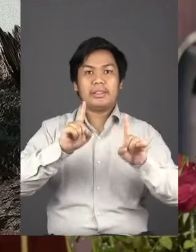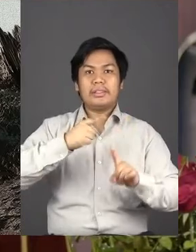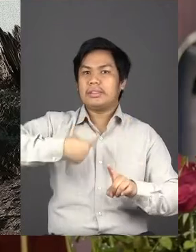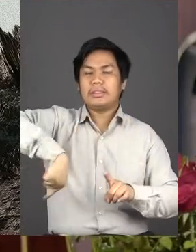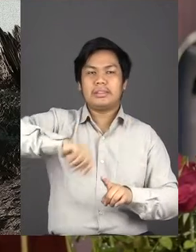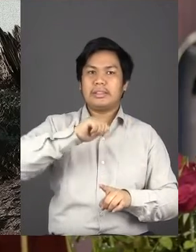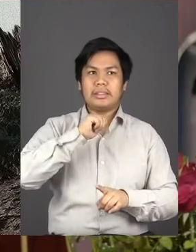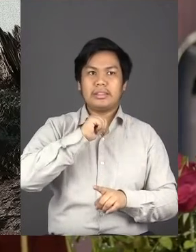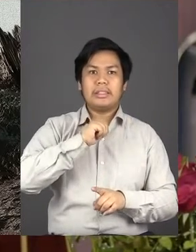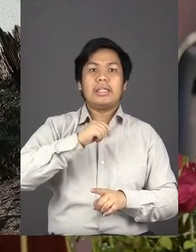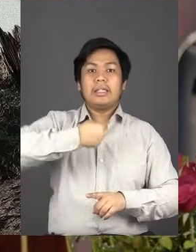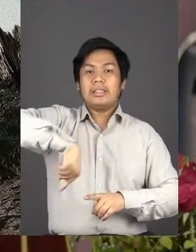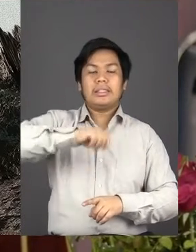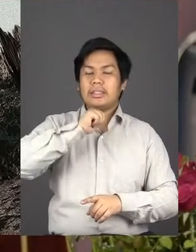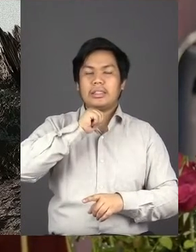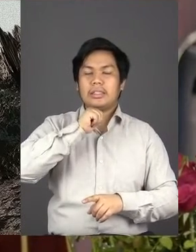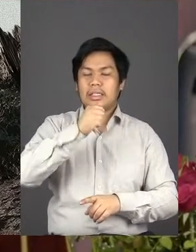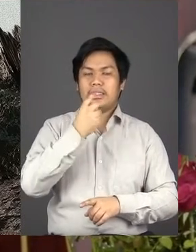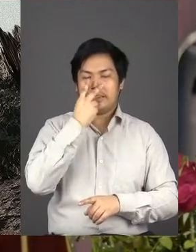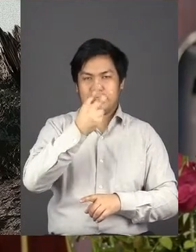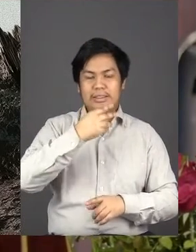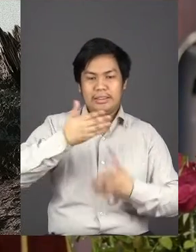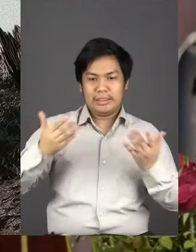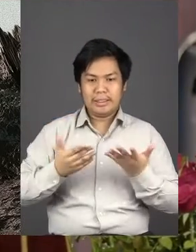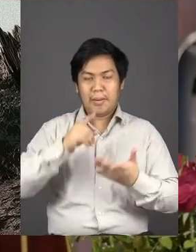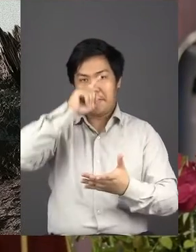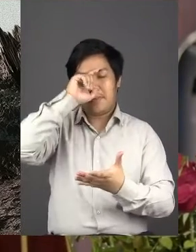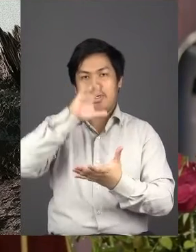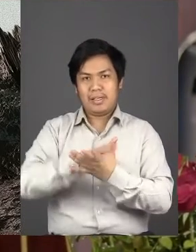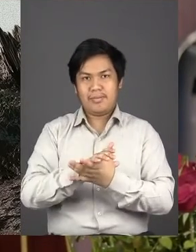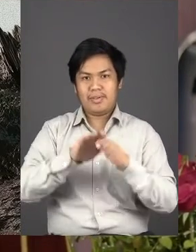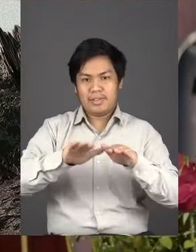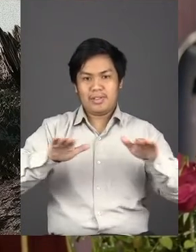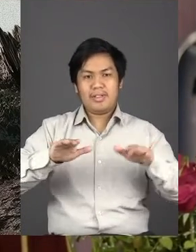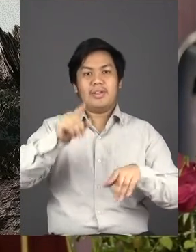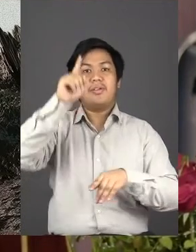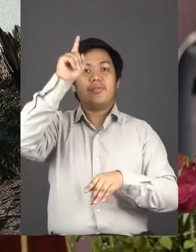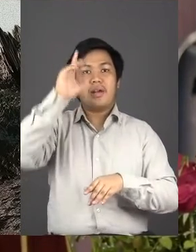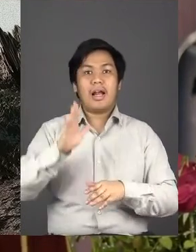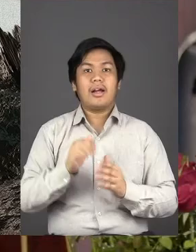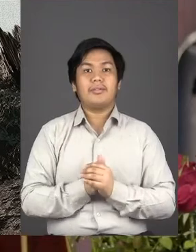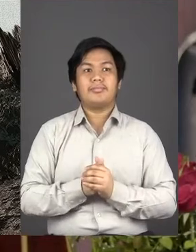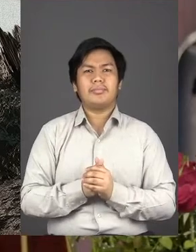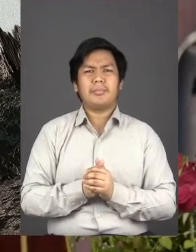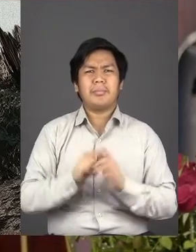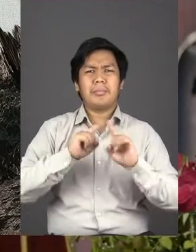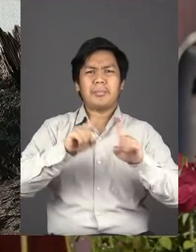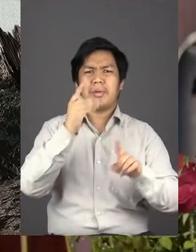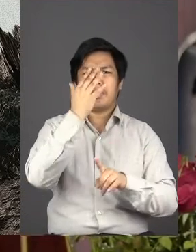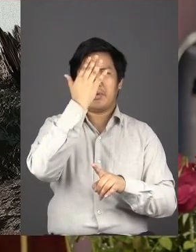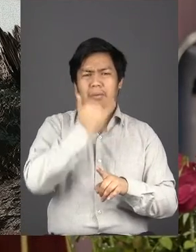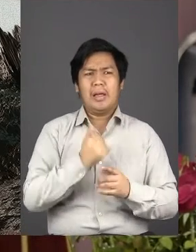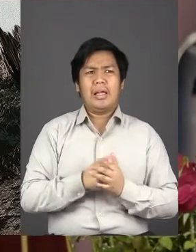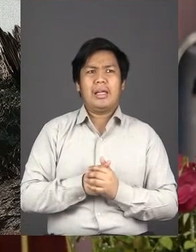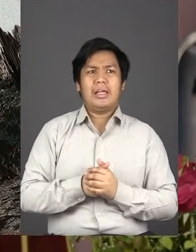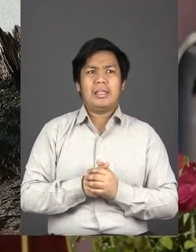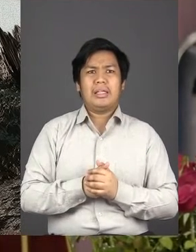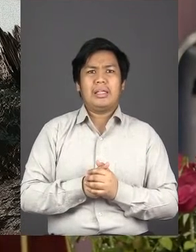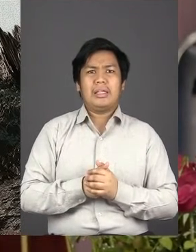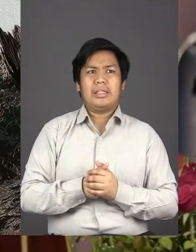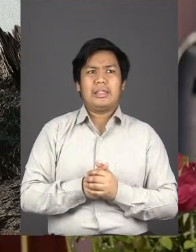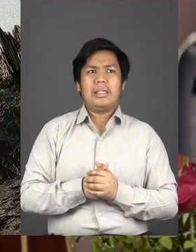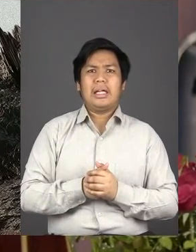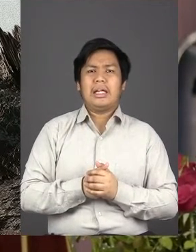sa mga beloved children ng ating Diyos hanggang dito. Bakit po kaya masakit ang liwanag